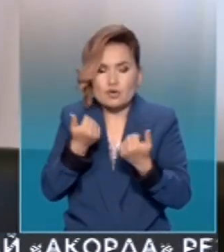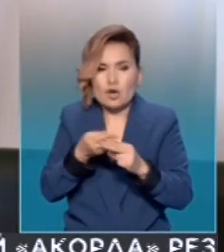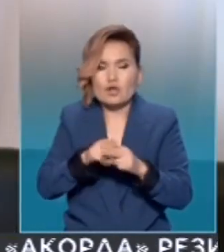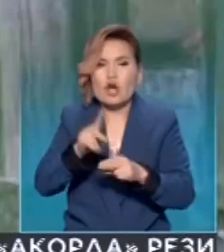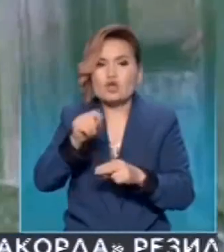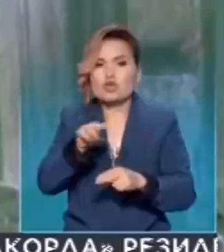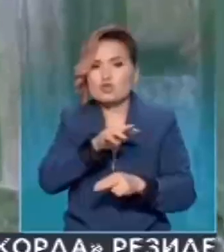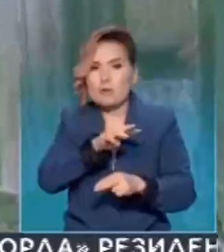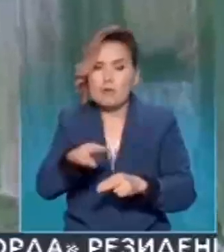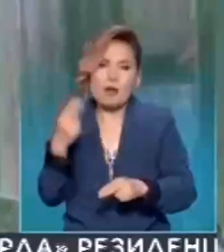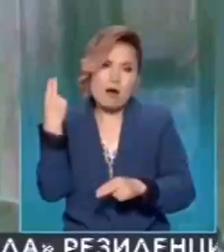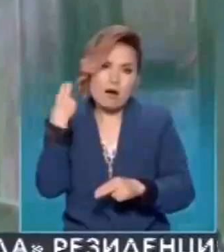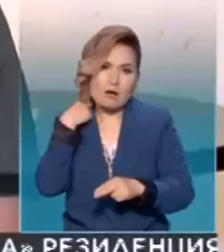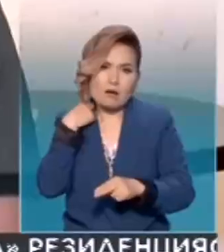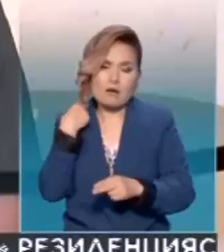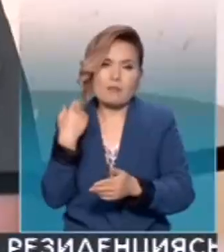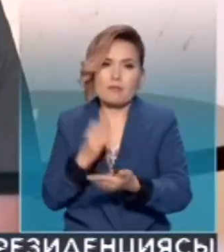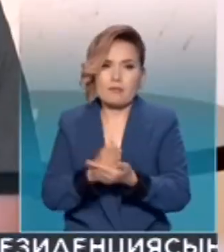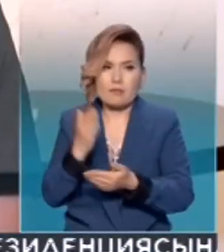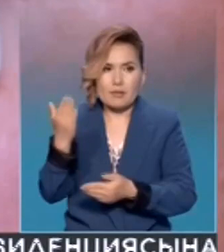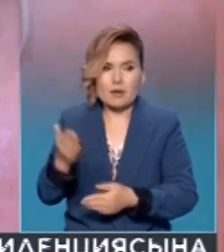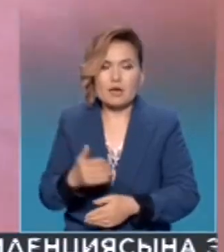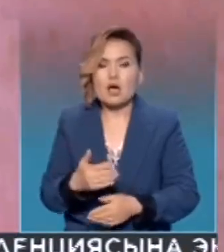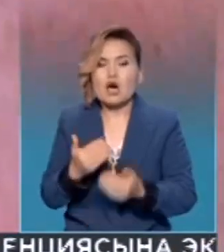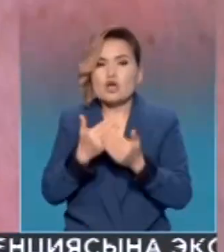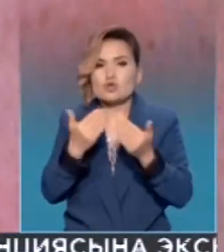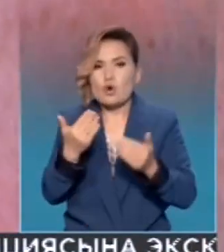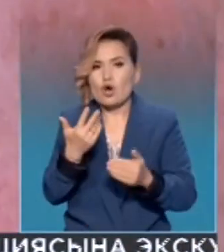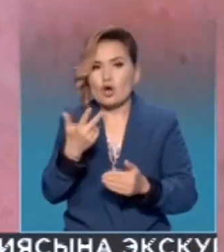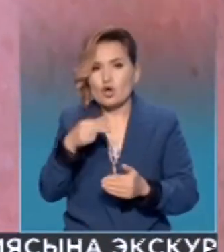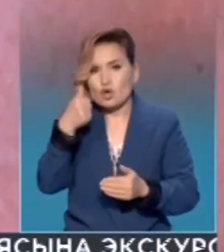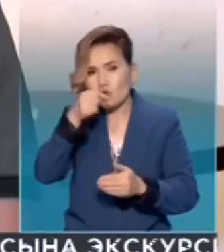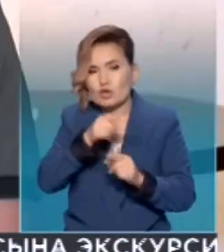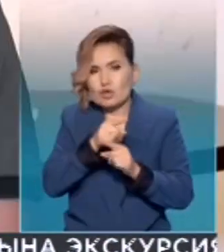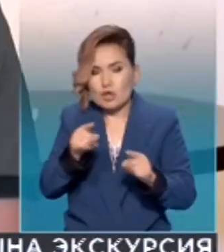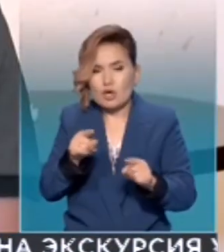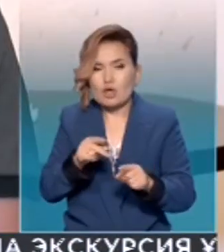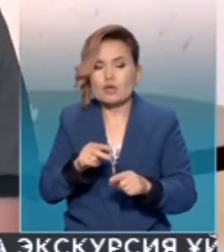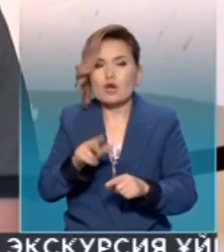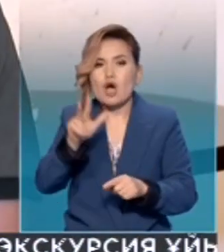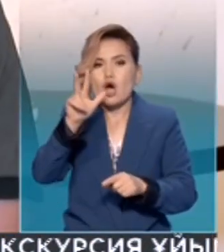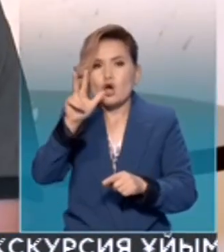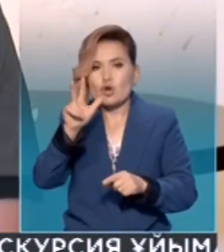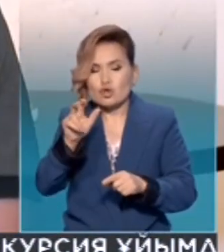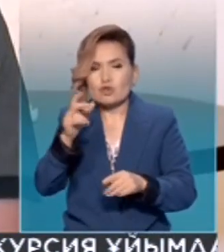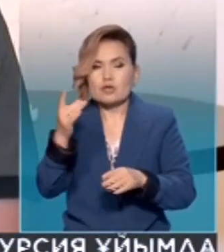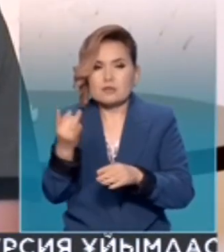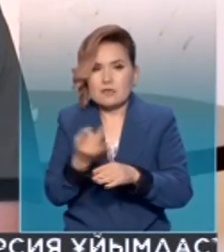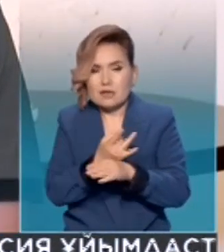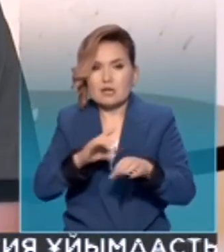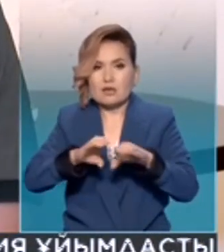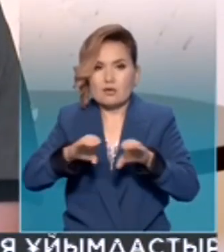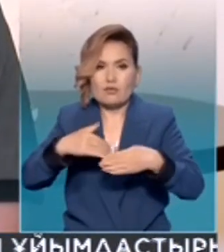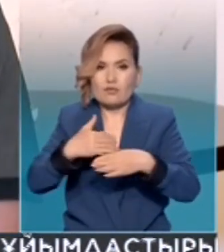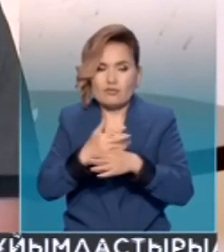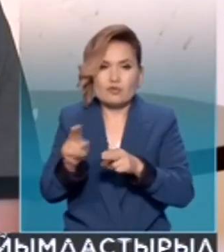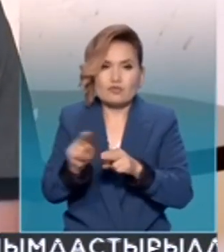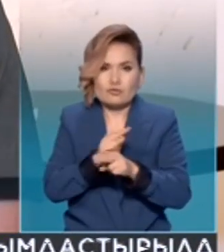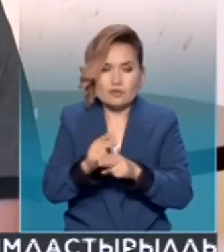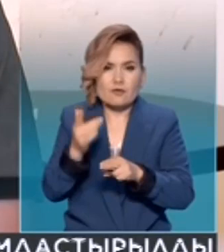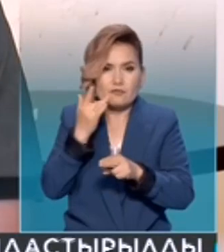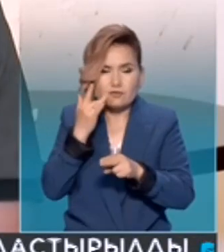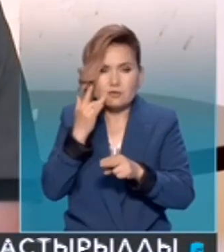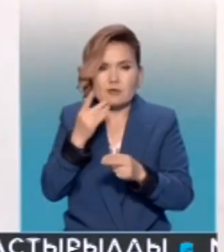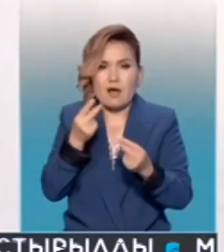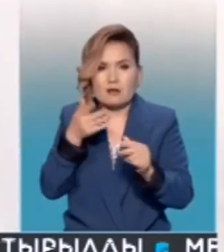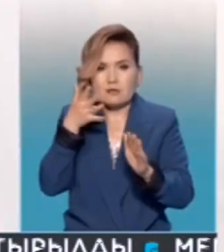100 миллион теңгеге жуық берешегі бар. Соңғы 3 жылда 300-ден астам судың жарылуын авария дейміз ғой, соны жөндеп келе жатырмыз.